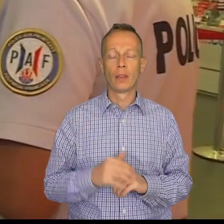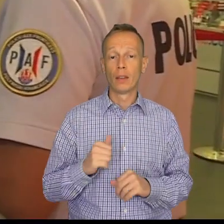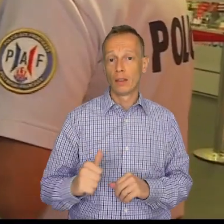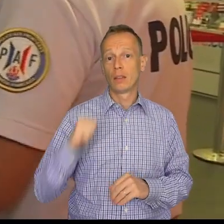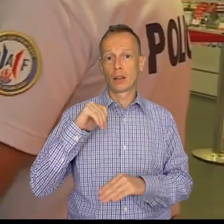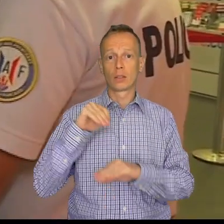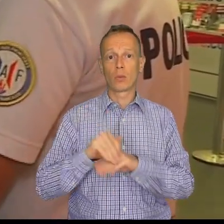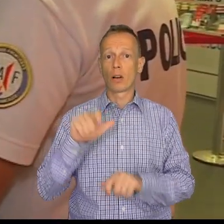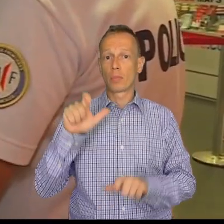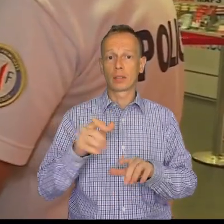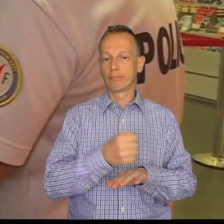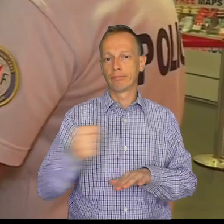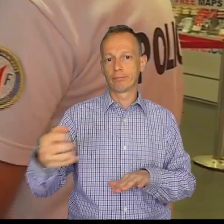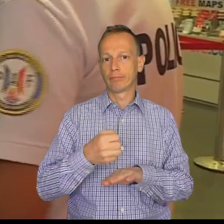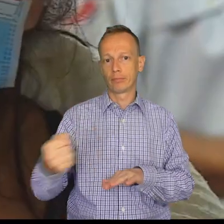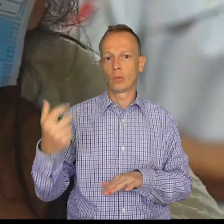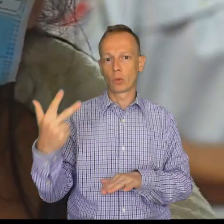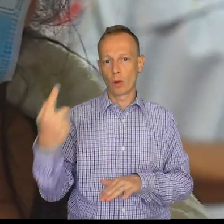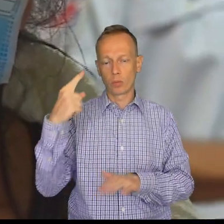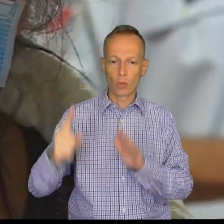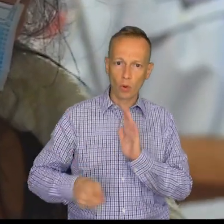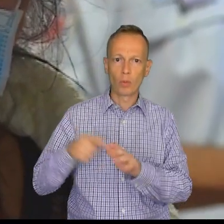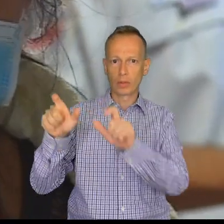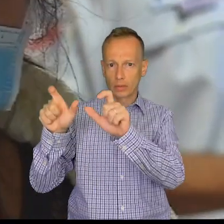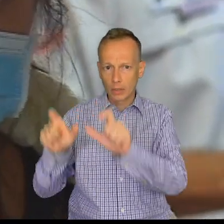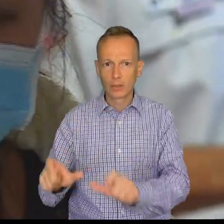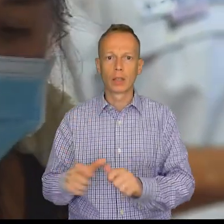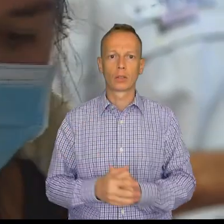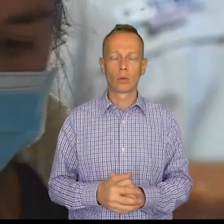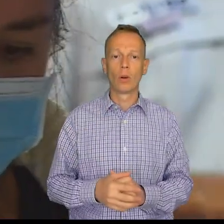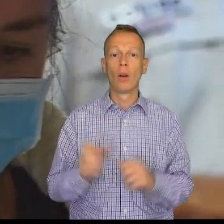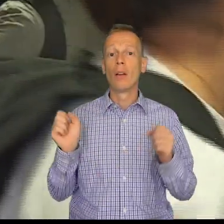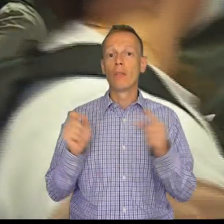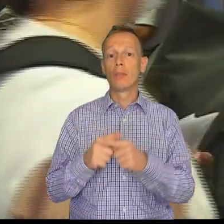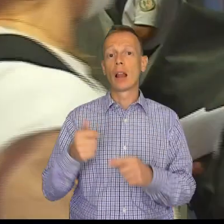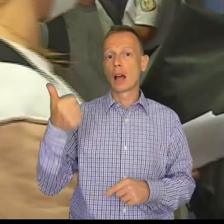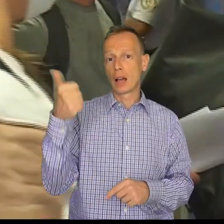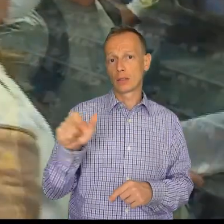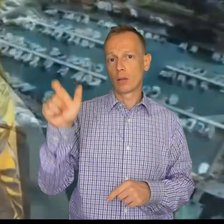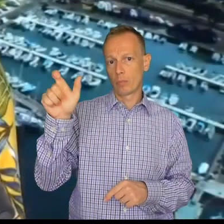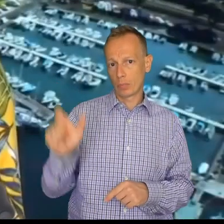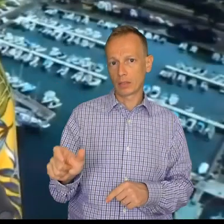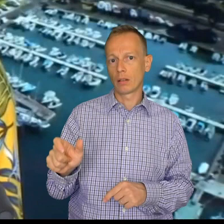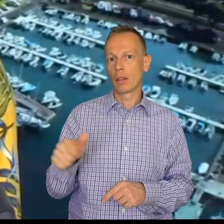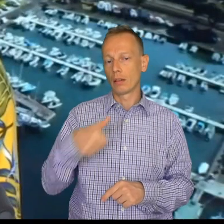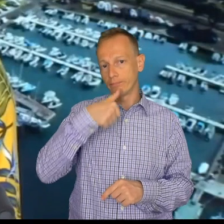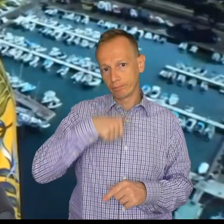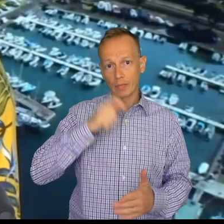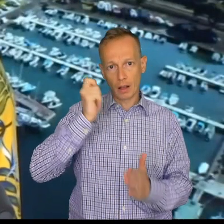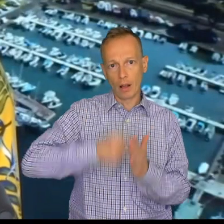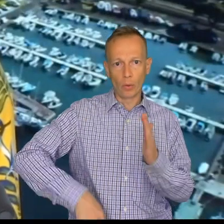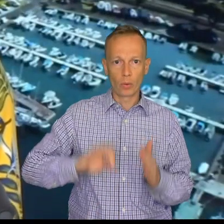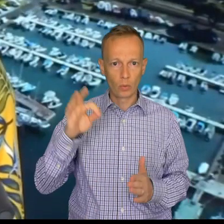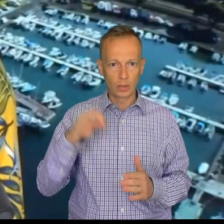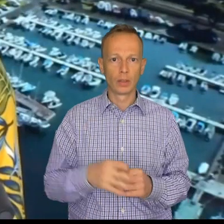soir, 3 d'entre eux ont été isolés pour de nouvelles vérifications. Au final, un seul des 3 voyageurs a été contraint de payer